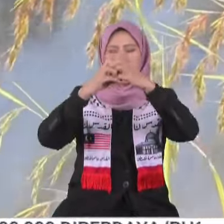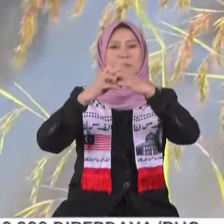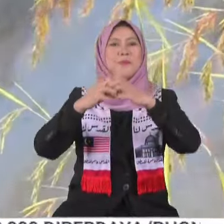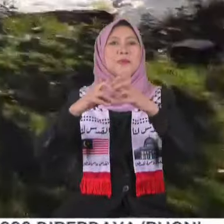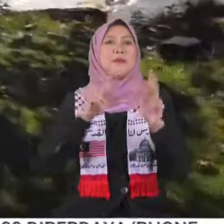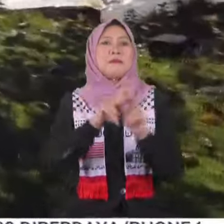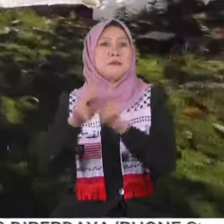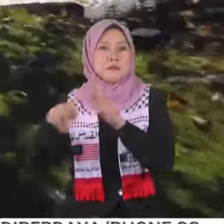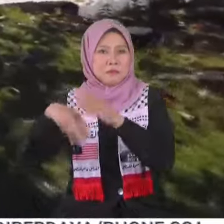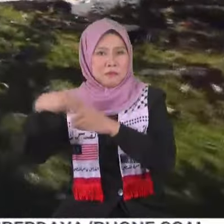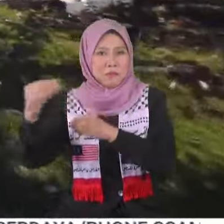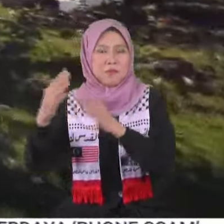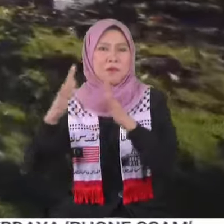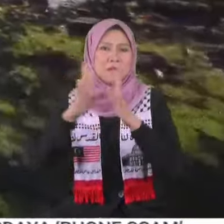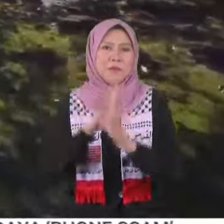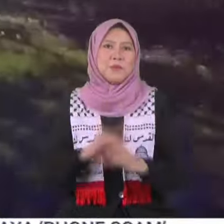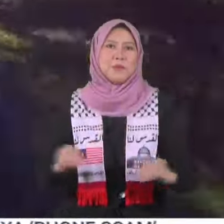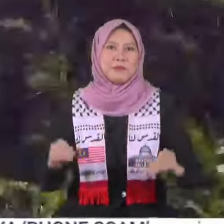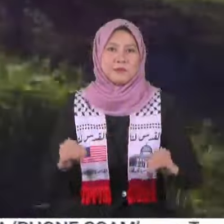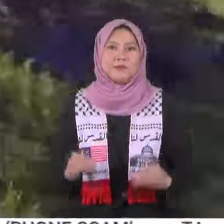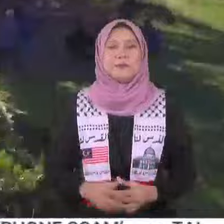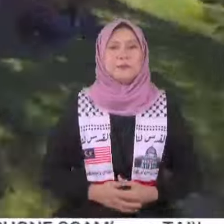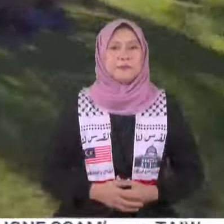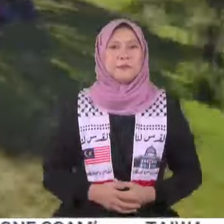Sarawak. Firdaus Rashid Idris, RTM.